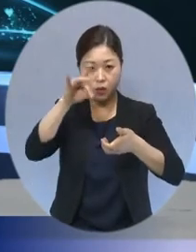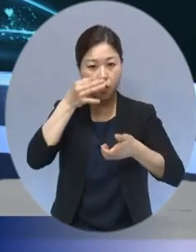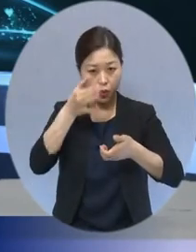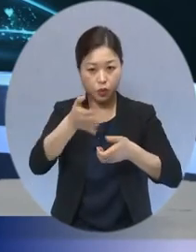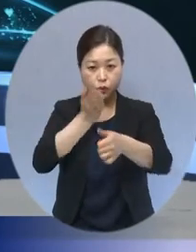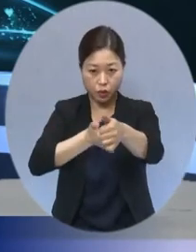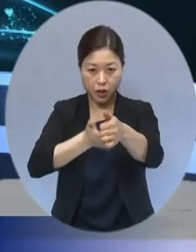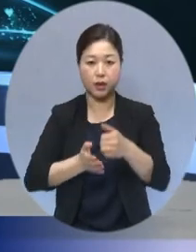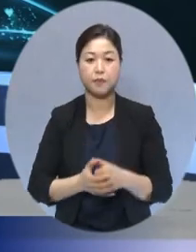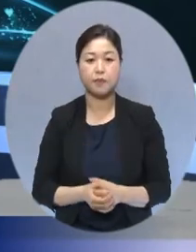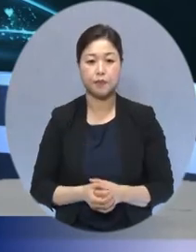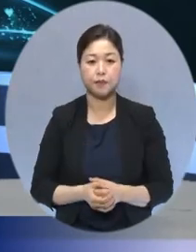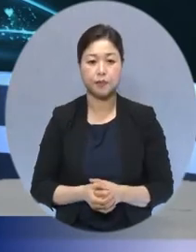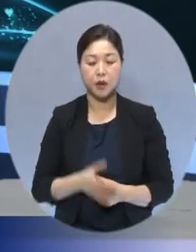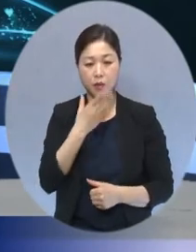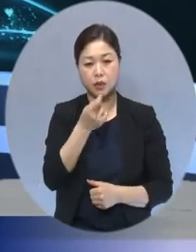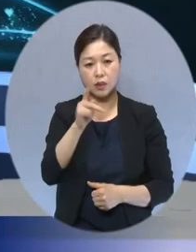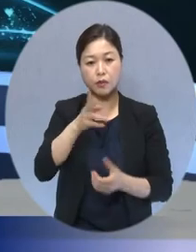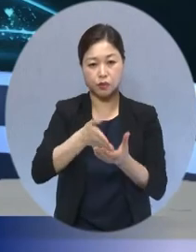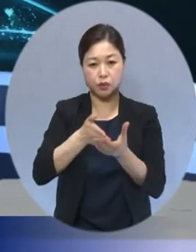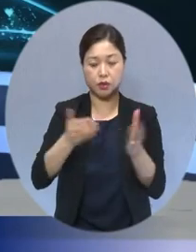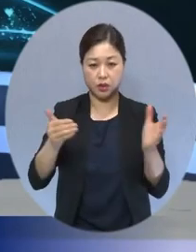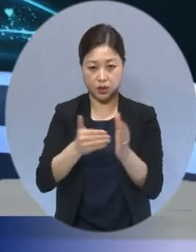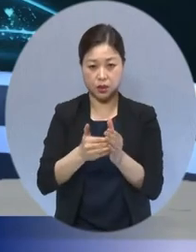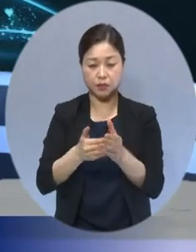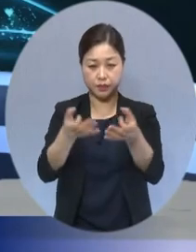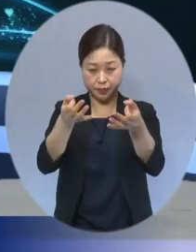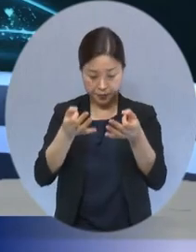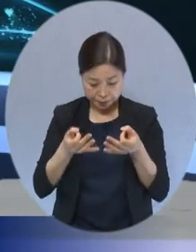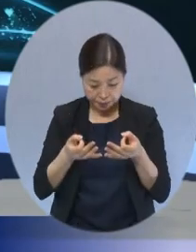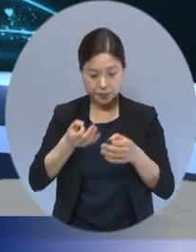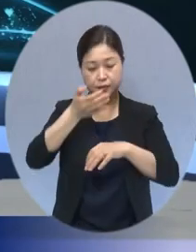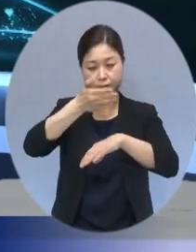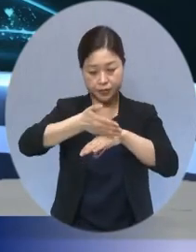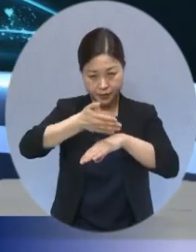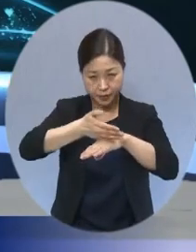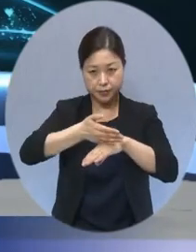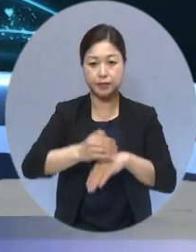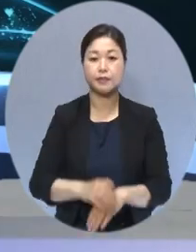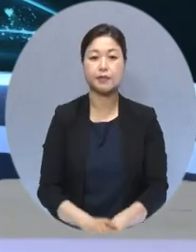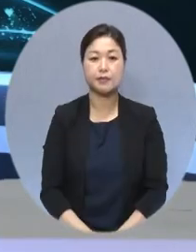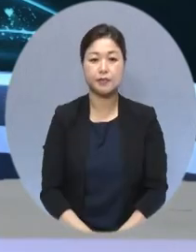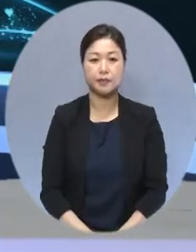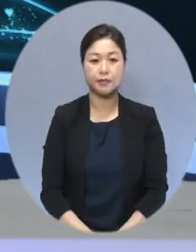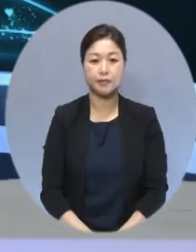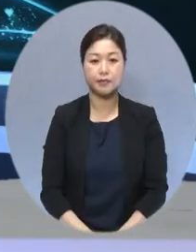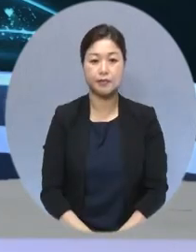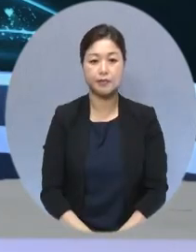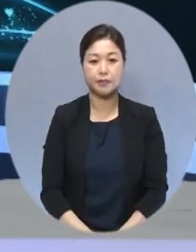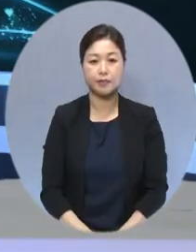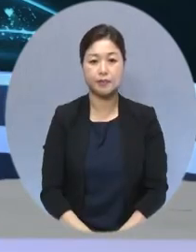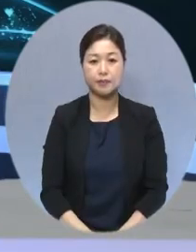바랍니다. 이상 복지TV 뉴스를 마칩니다. 시청해주신 여러분 고맙습니다.